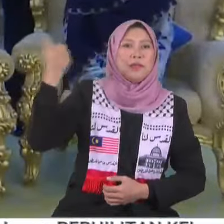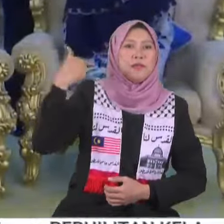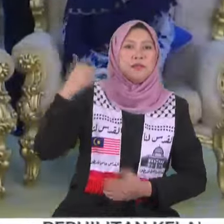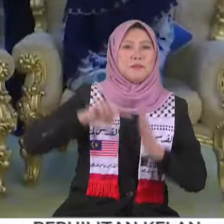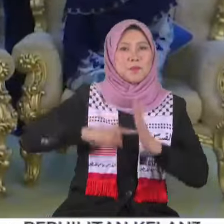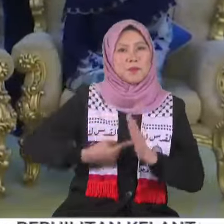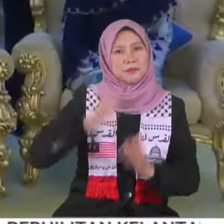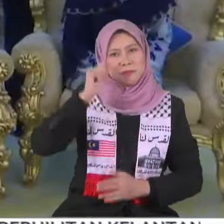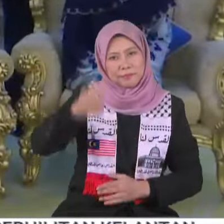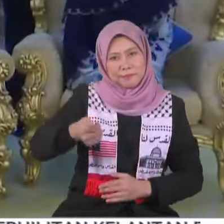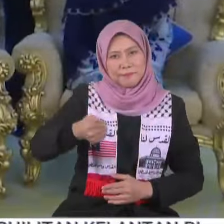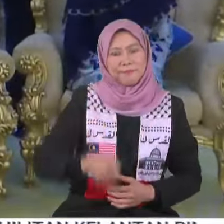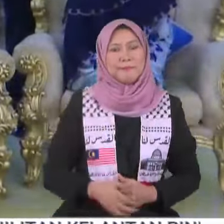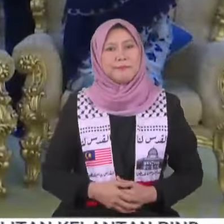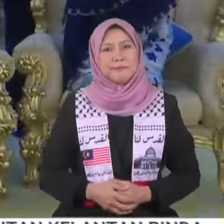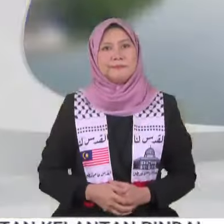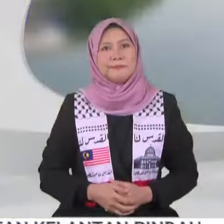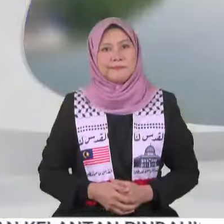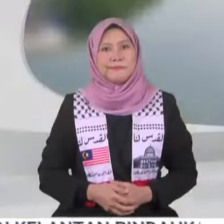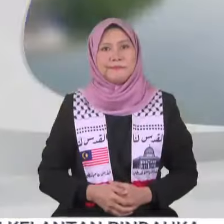berkuat kuasa esok.